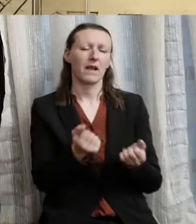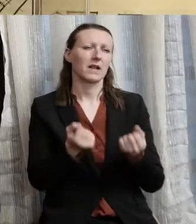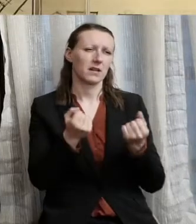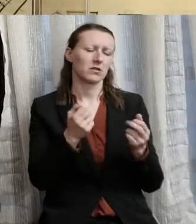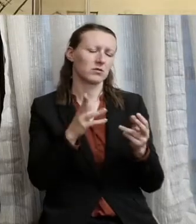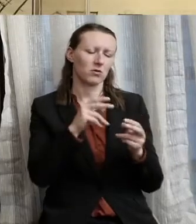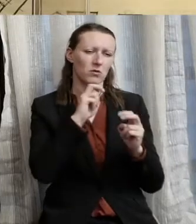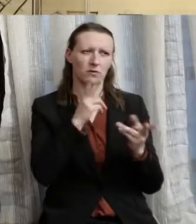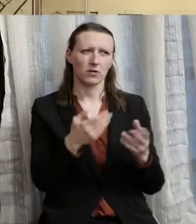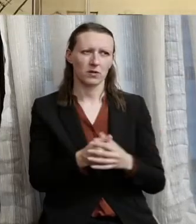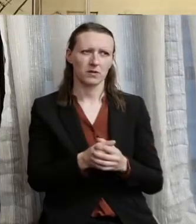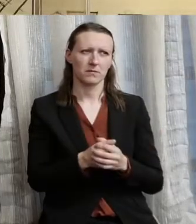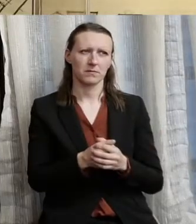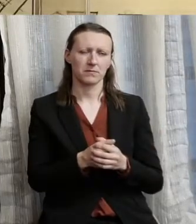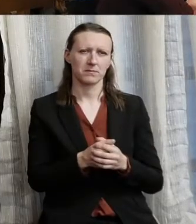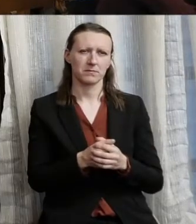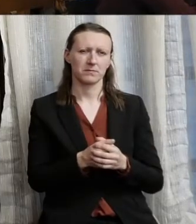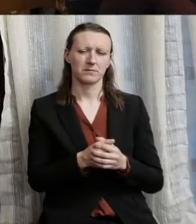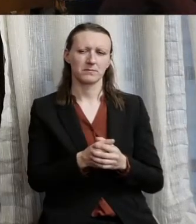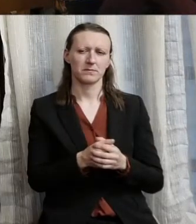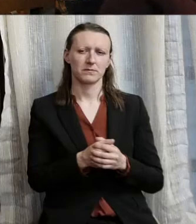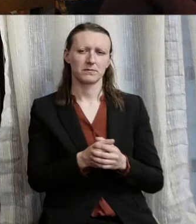teško mi je odgovoriti.